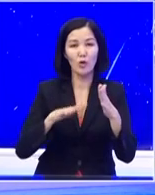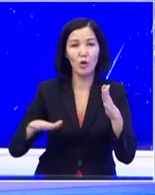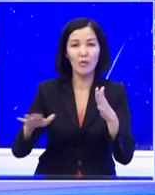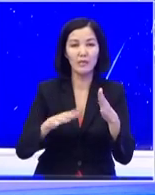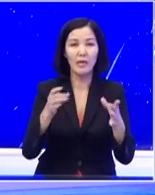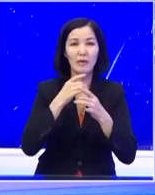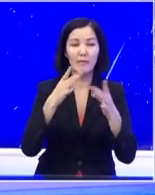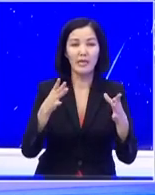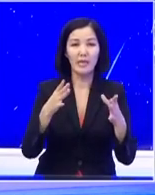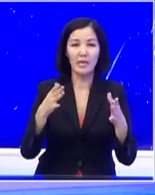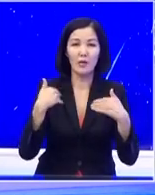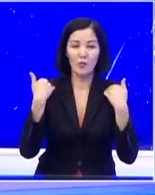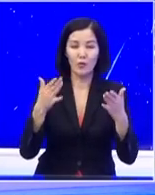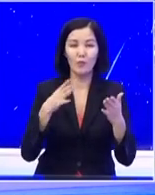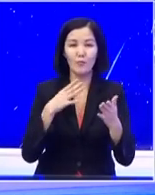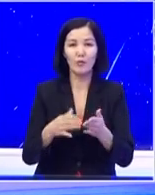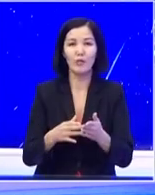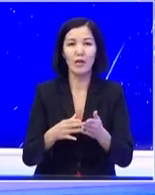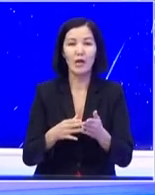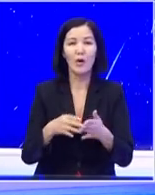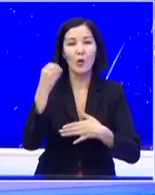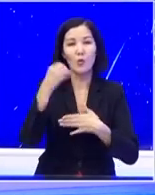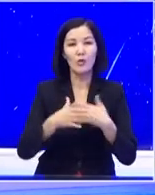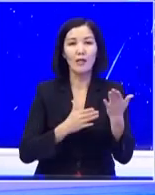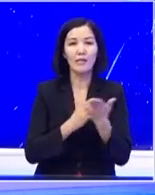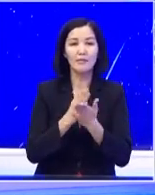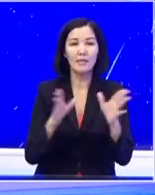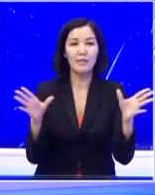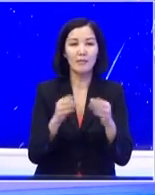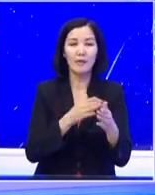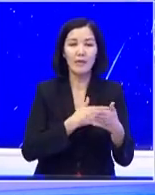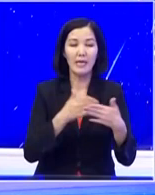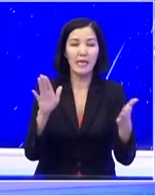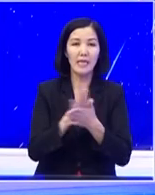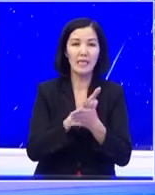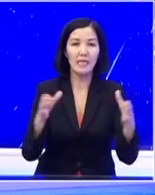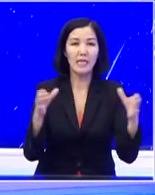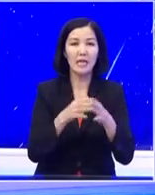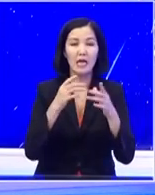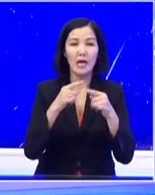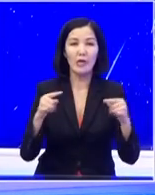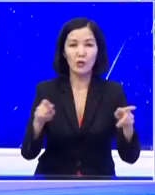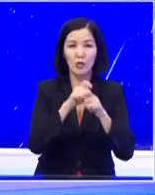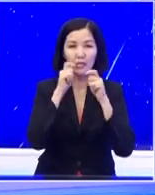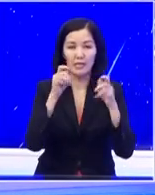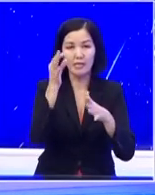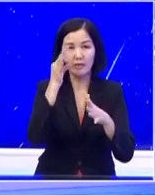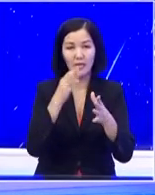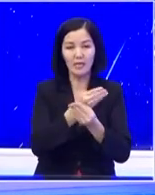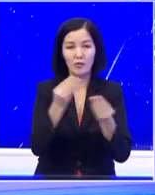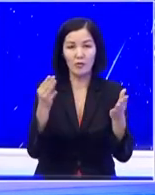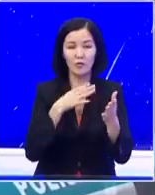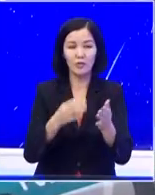үйлер ауласына барып мерекелік қойылым қойды. Орталық қызметкерлері мен еріктілері балақайларға арнап түрлі сыйлықтар мен тәттілер